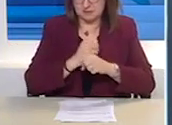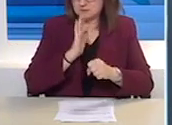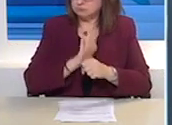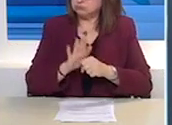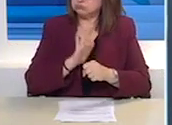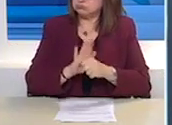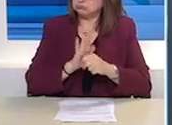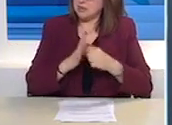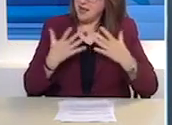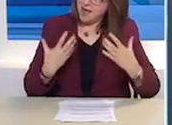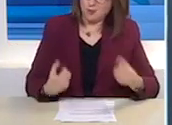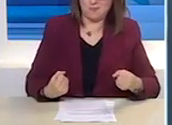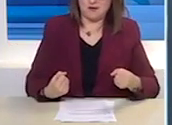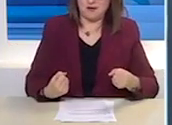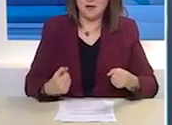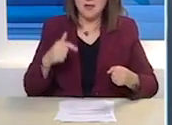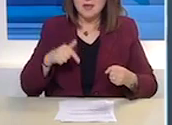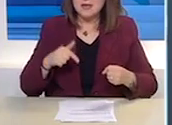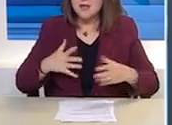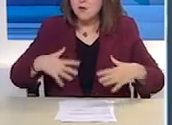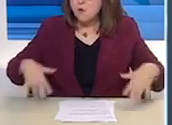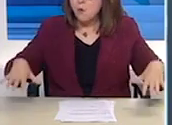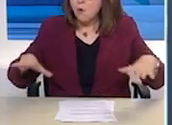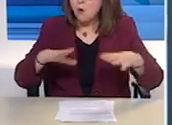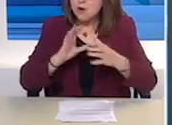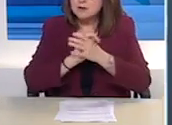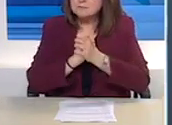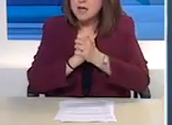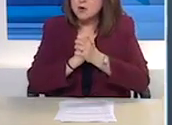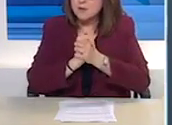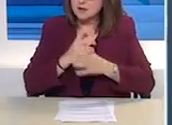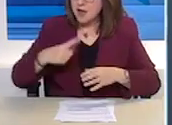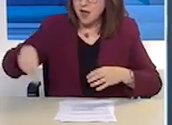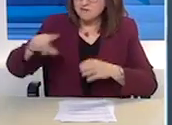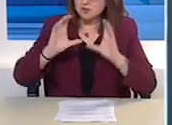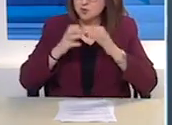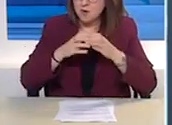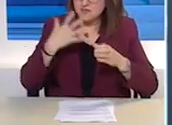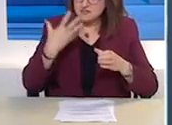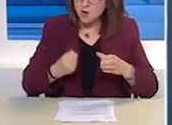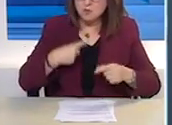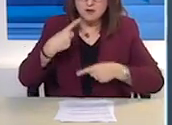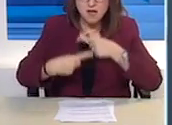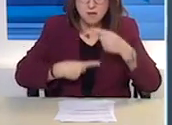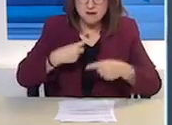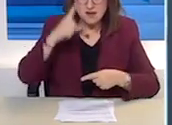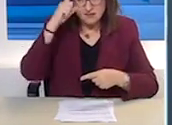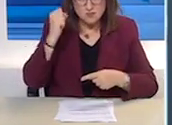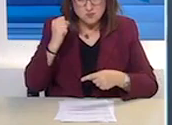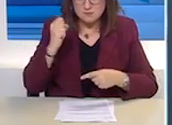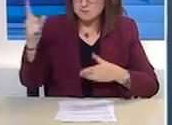και αυτές οι ομάδες, πολύ σημαντικές ομάδες ανθρώπων με τεχνογνωσία, με εμπειρία, να μπουν δυναμικά στο παιχνίδι, και αυτό θα γίνει και